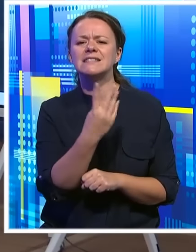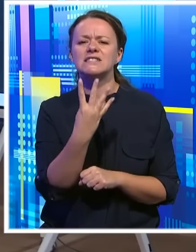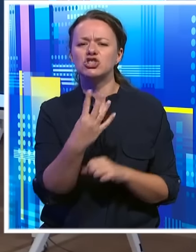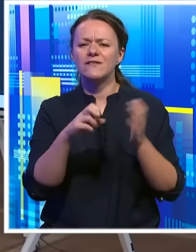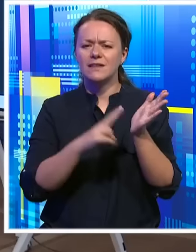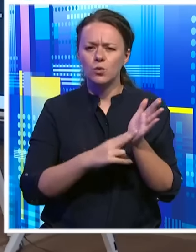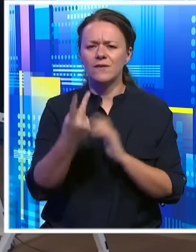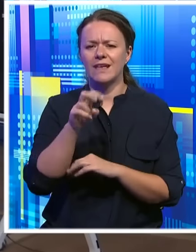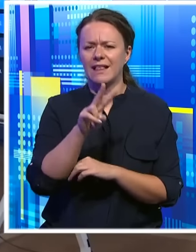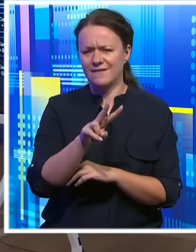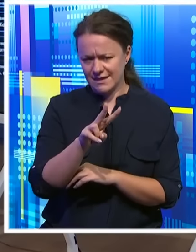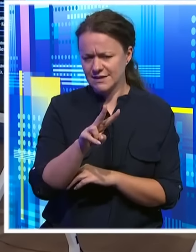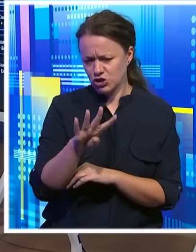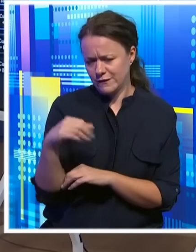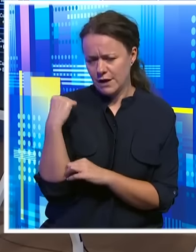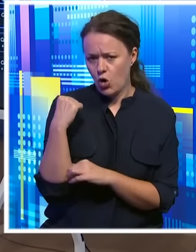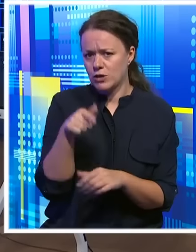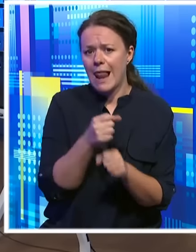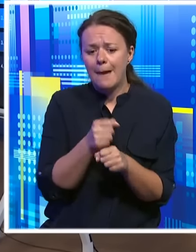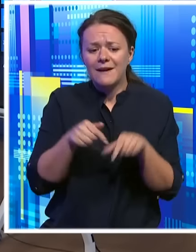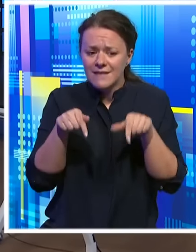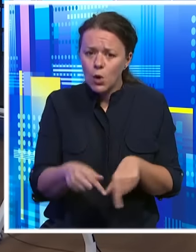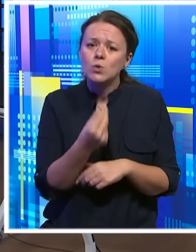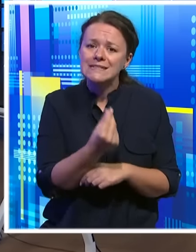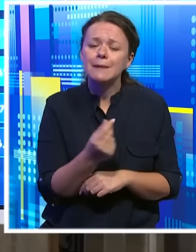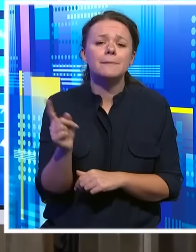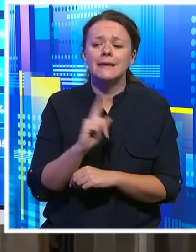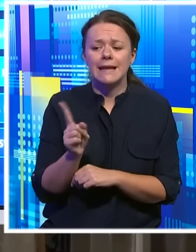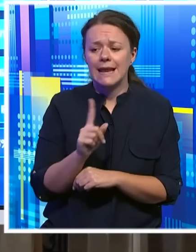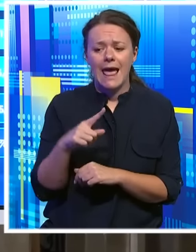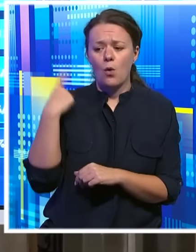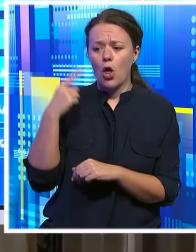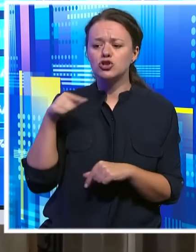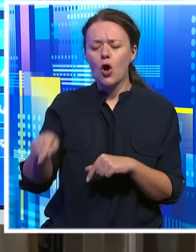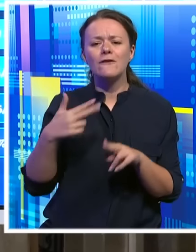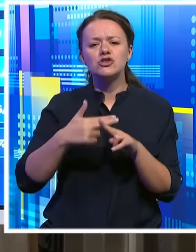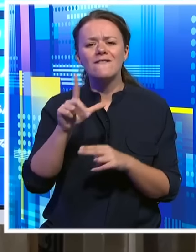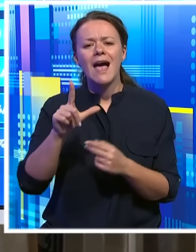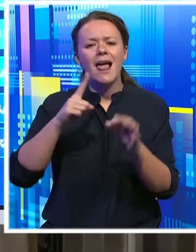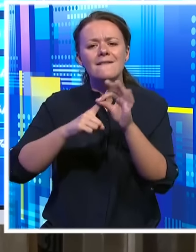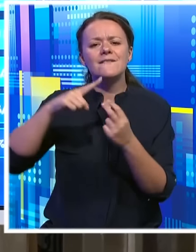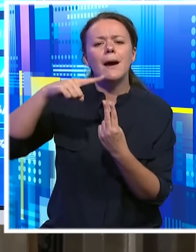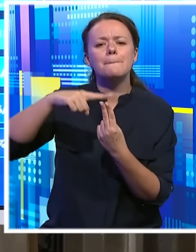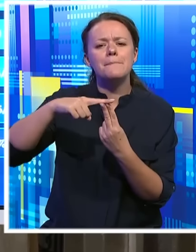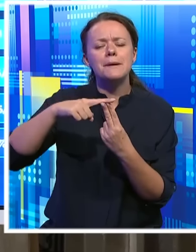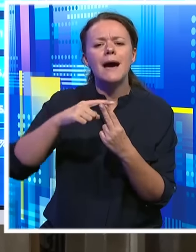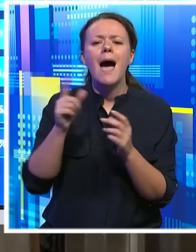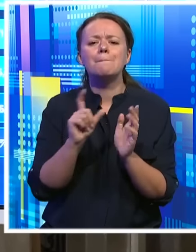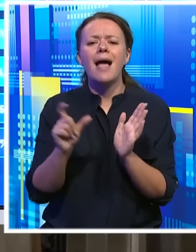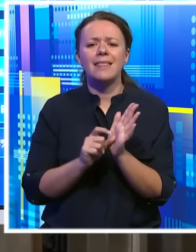24.6.2024. godine, napravljeno u Srbiji, ne u Loznici. Ovo je LFP baterija, najmodernija i najbolja u